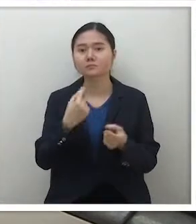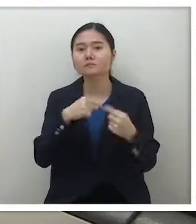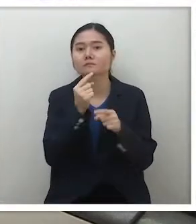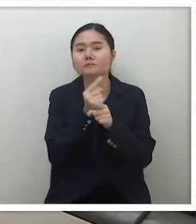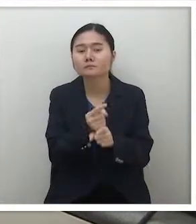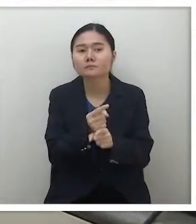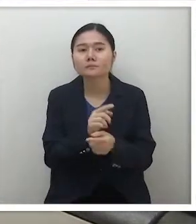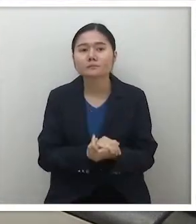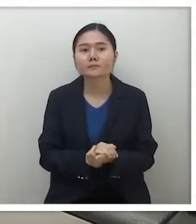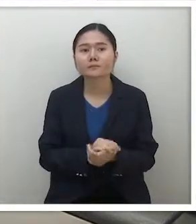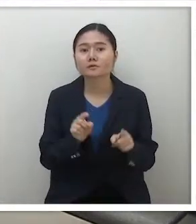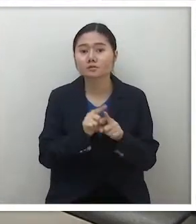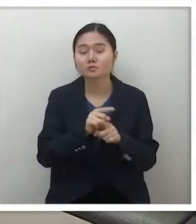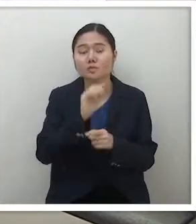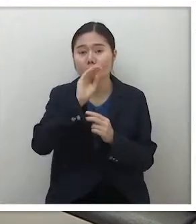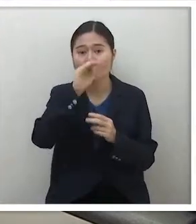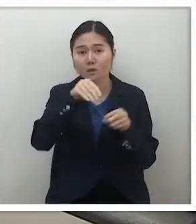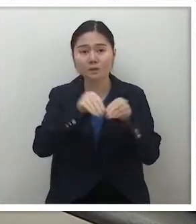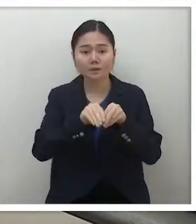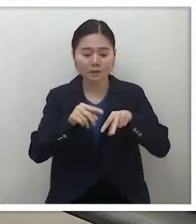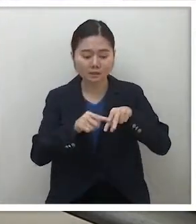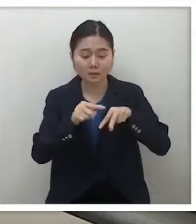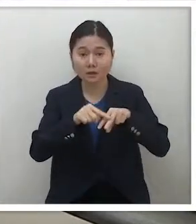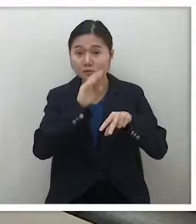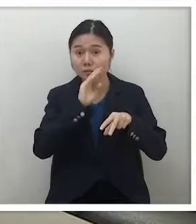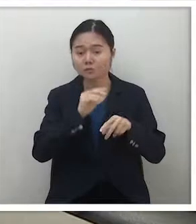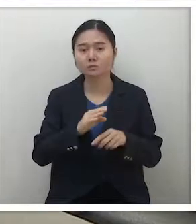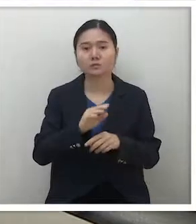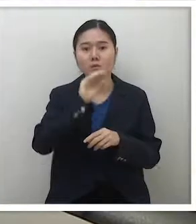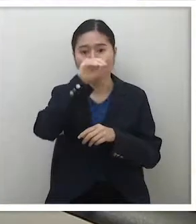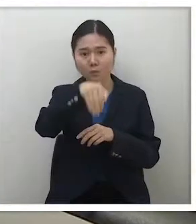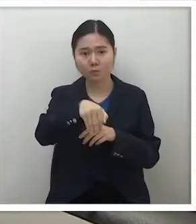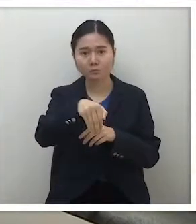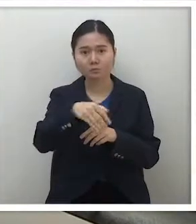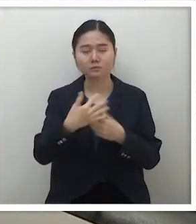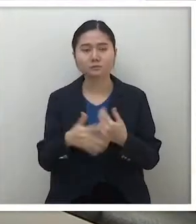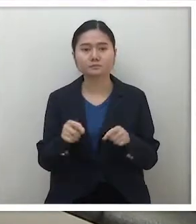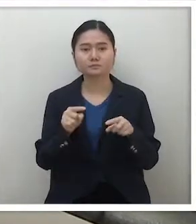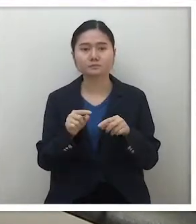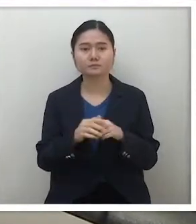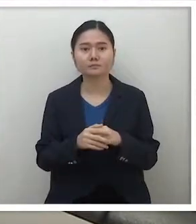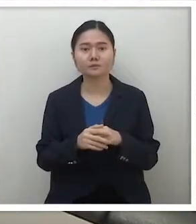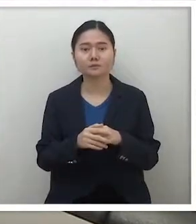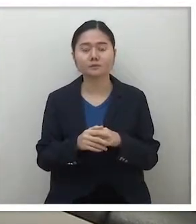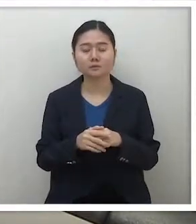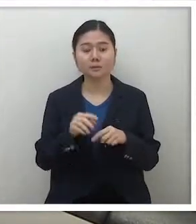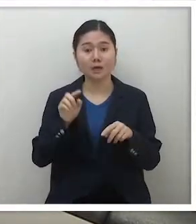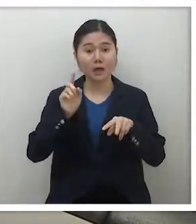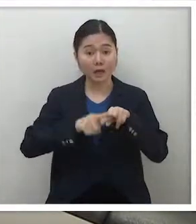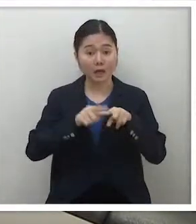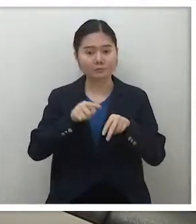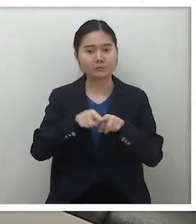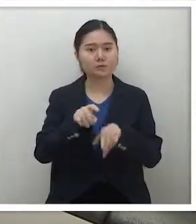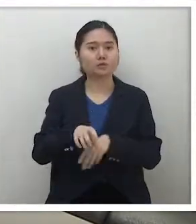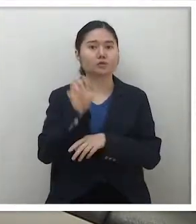ช่นงวงอยู่ใกล้ขาเวลาใส่กระดูกที่งวงขามันจะโดนยกไปด้วยถ้ามันเป็นภ